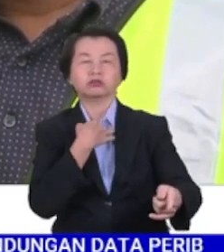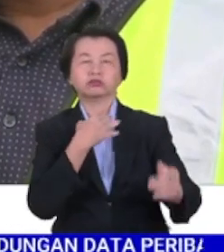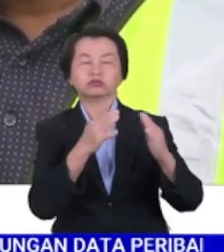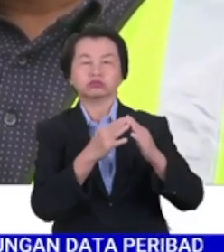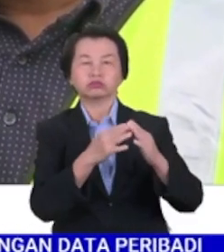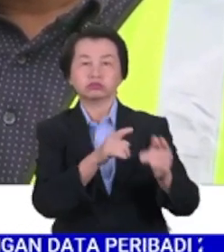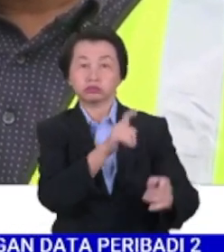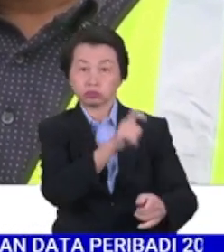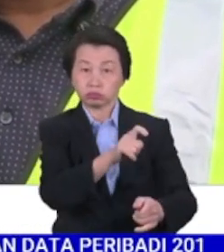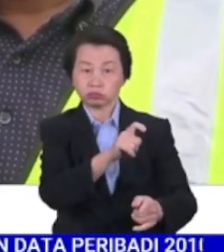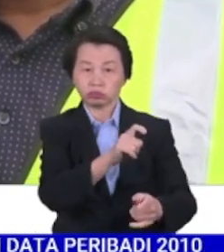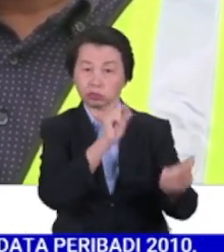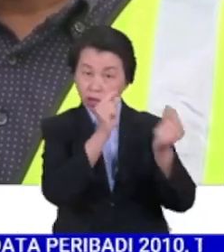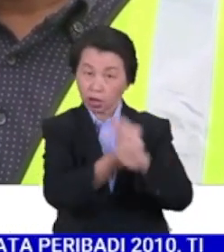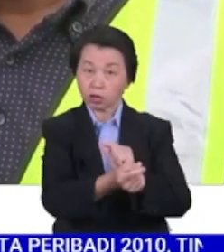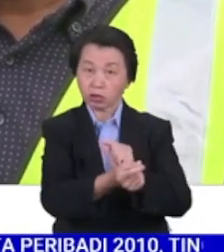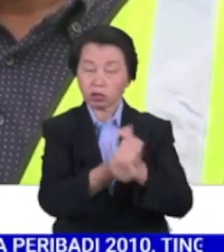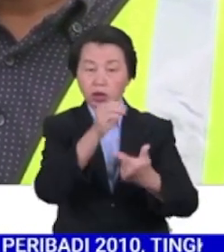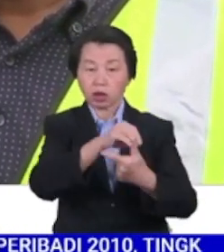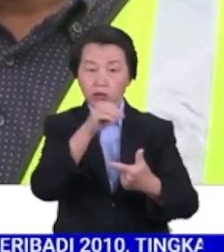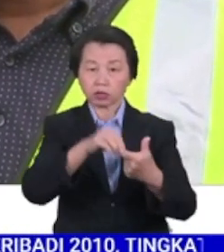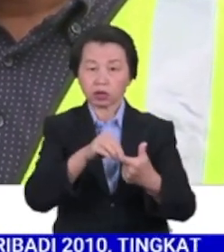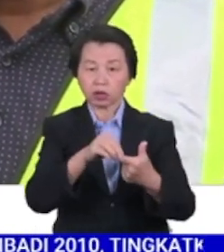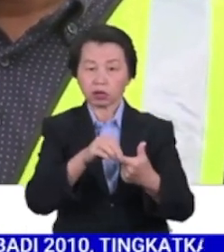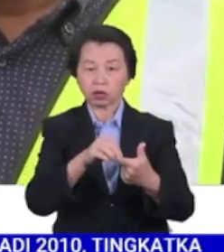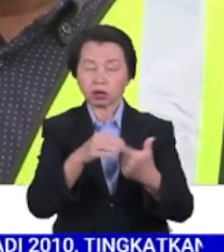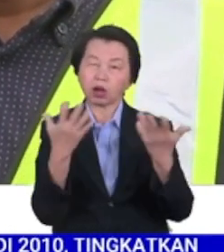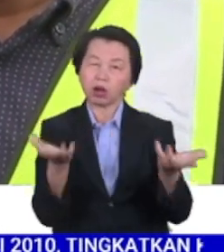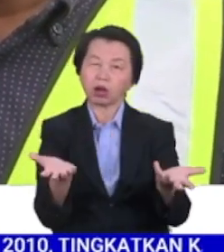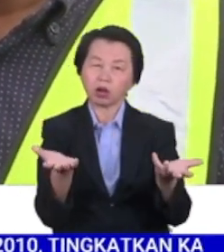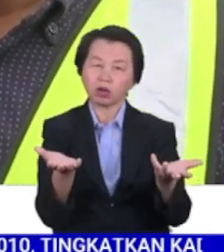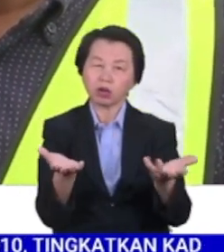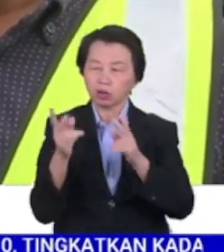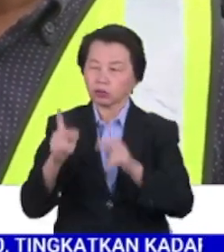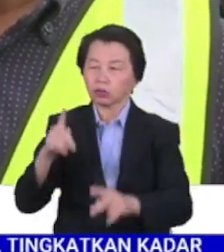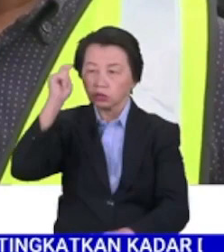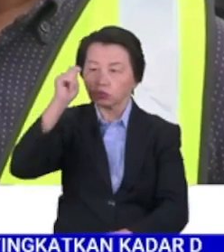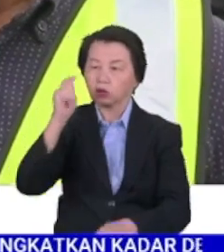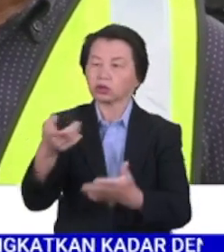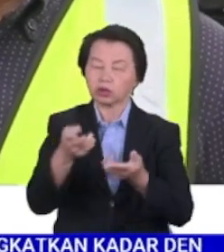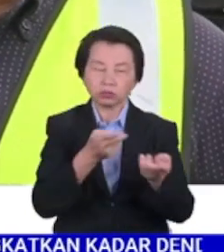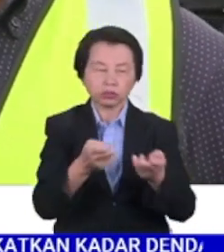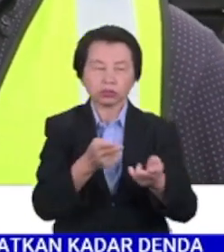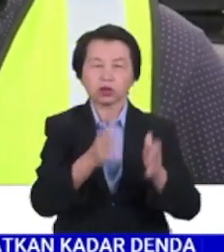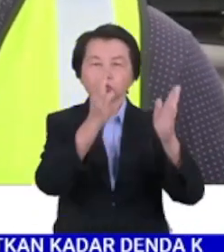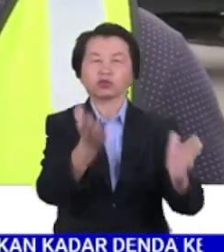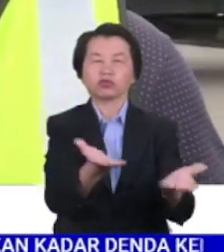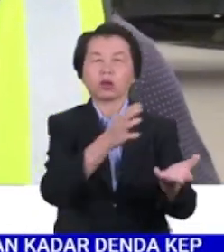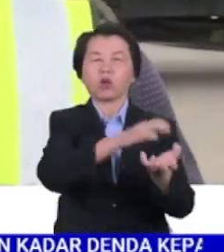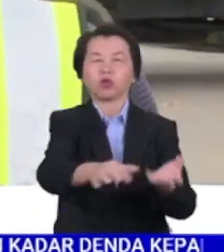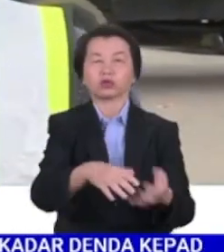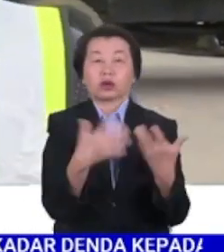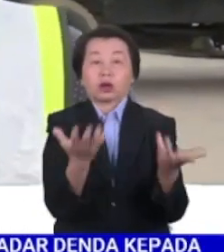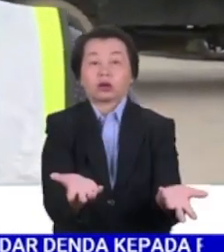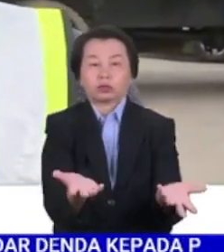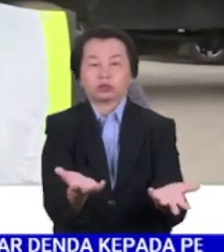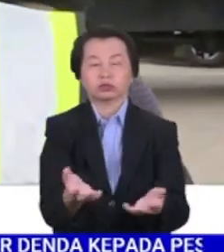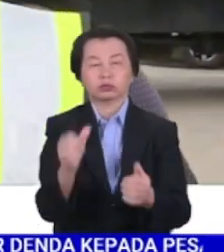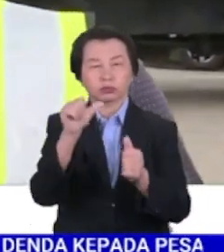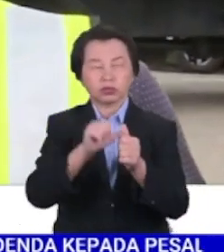itu perlu digantikan ataupun bagaimana pihak Tuan untuk nak menguruskannya Tuan? Okey. Setiap